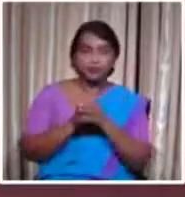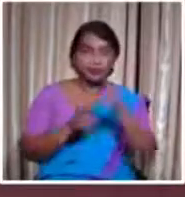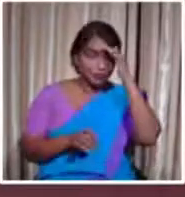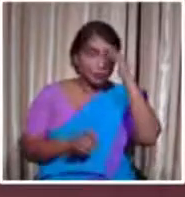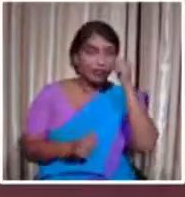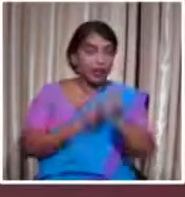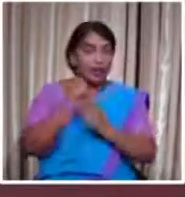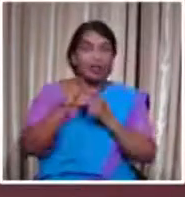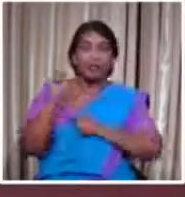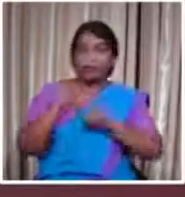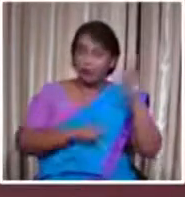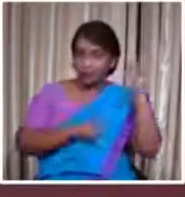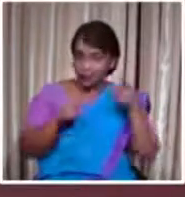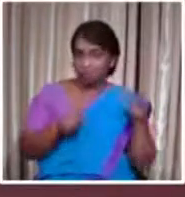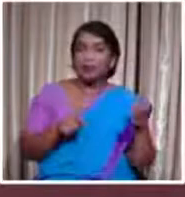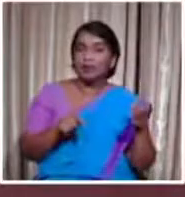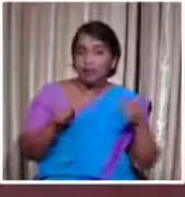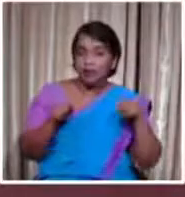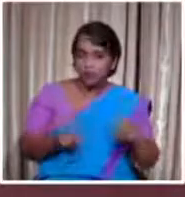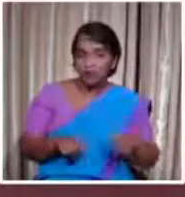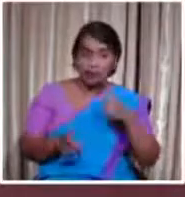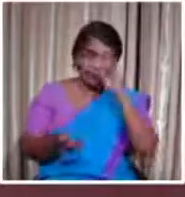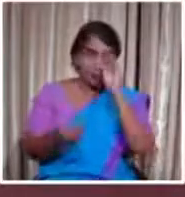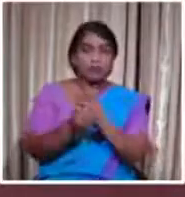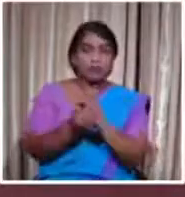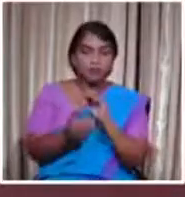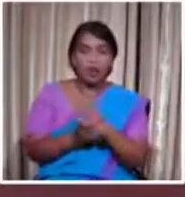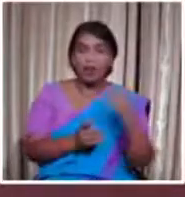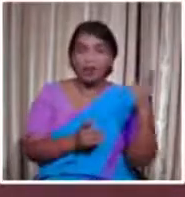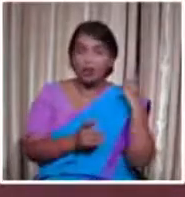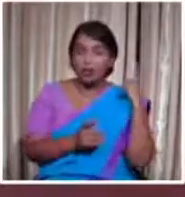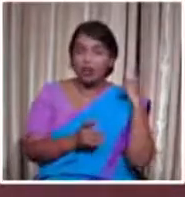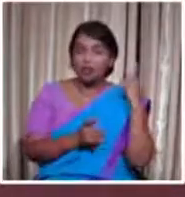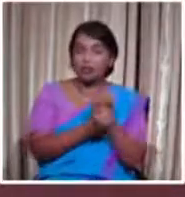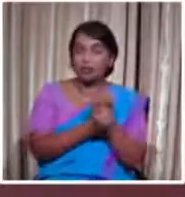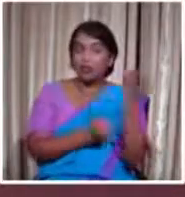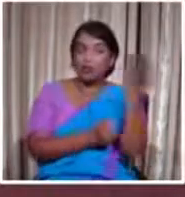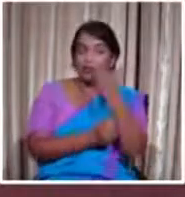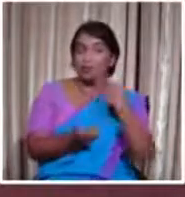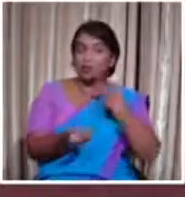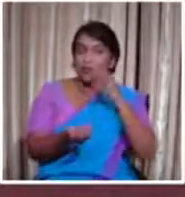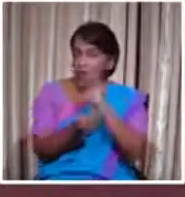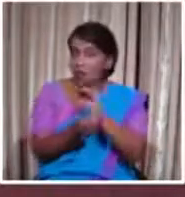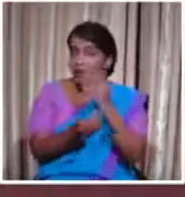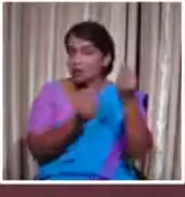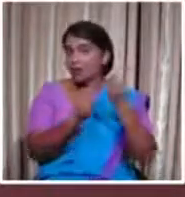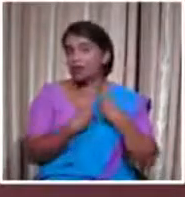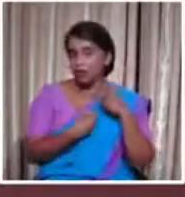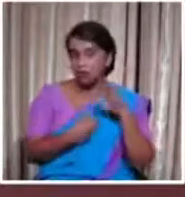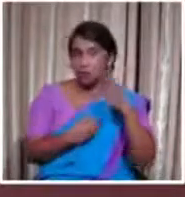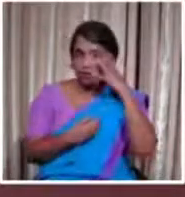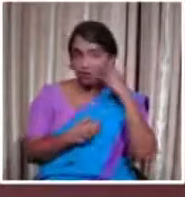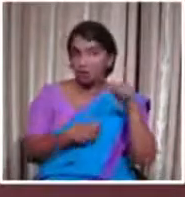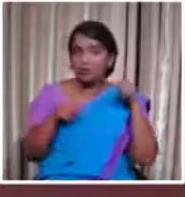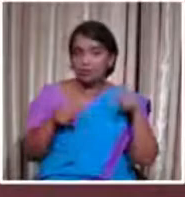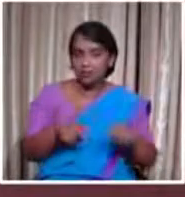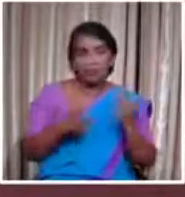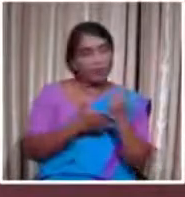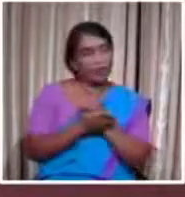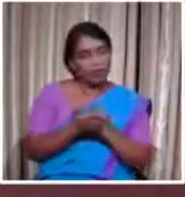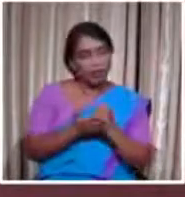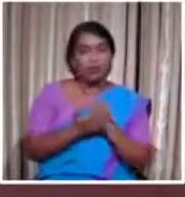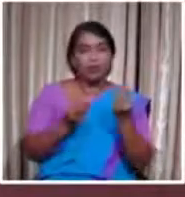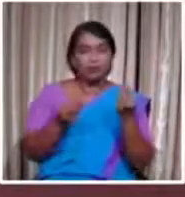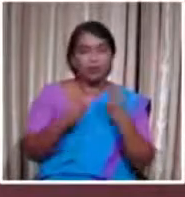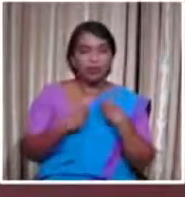දිව්වා. එහෙමනම් ඔබතුමාලා අපිව රැක්කේ හමුදා ත්‍රිවිධ හමුදාව හා පොලිසිය කියන කමත කරන්න එපා. මෙතනින් අපි හැමෝටම දීලා